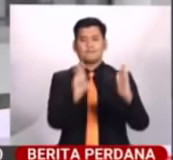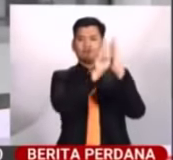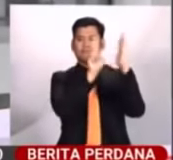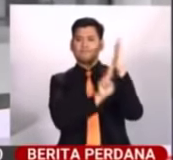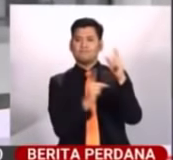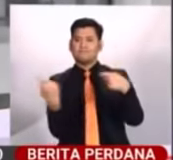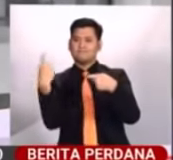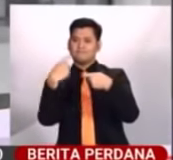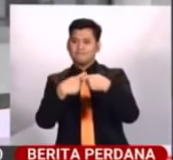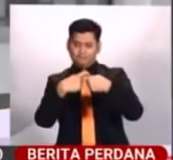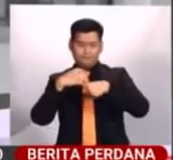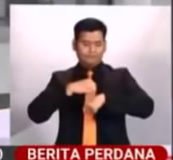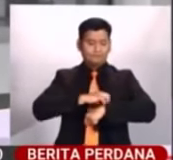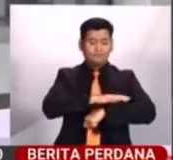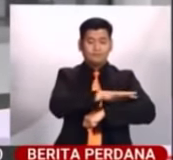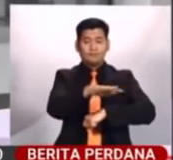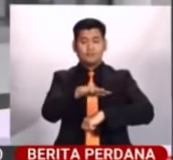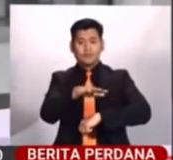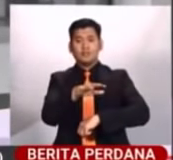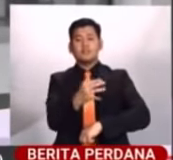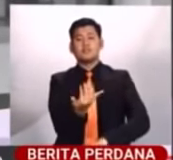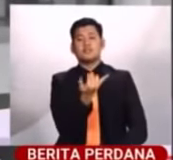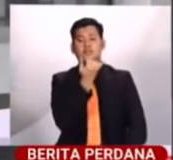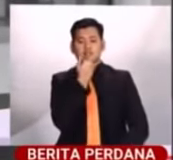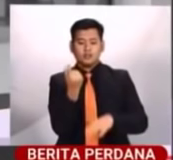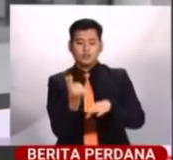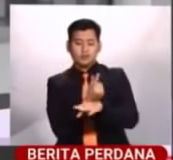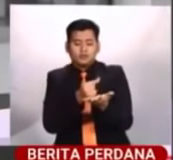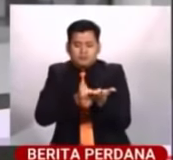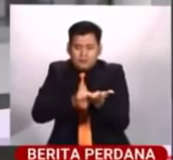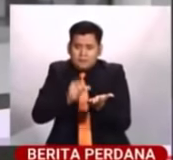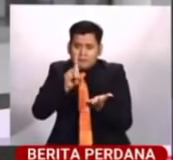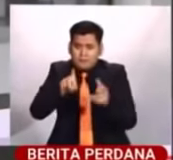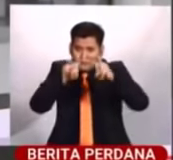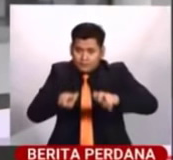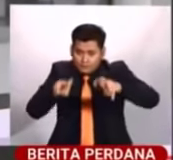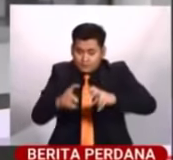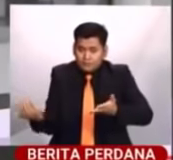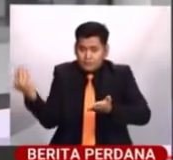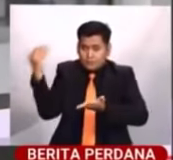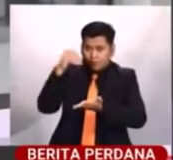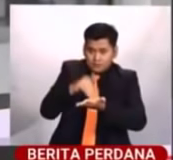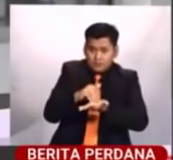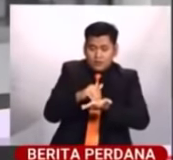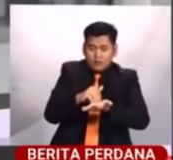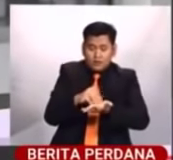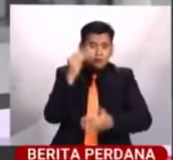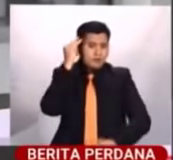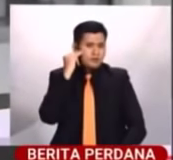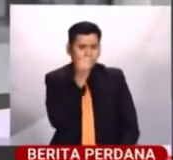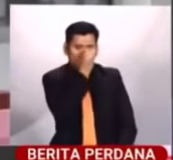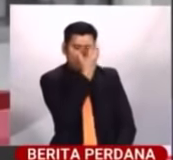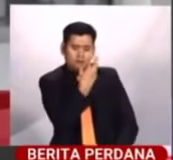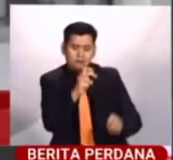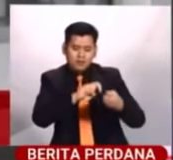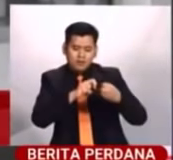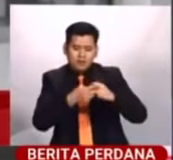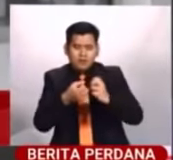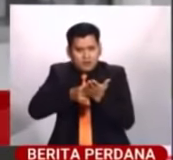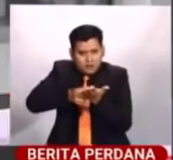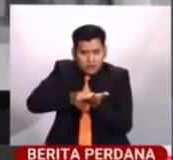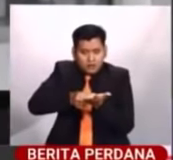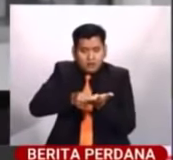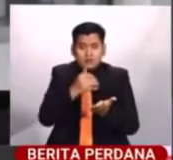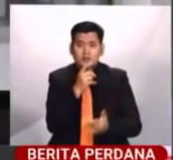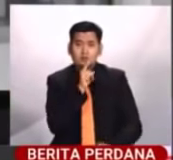Undang-undang berkaitan pengedaran dan penyalahgunaan dadah perlu dikaji semula. Ya, tegas Perdana Menteri Tun Dr. Mahathir Mohamad, masalah dadah